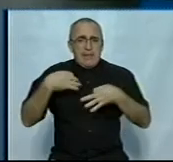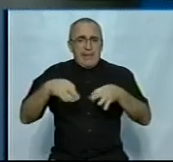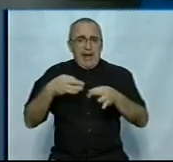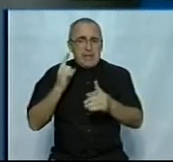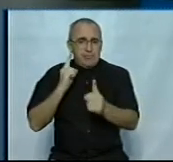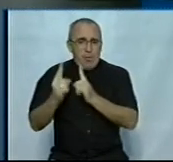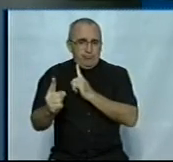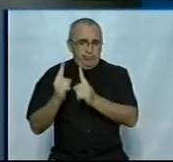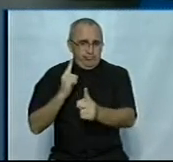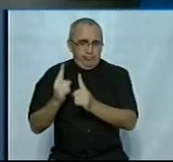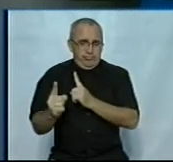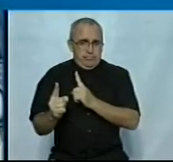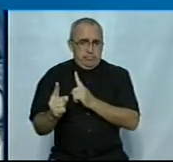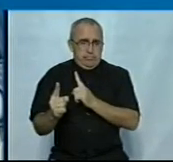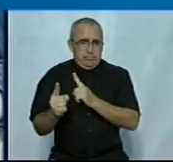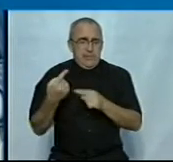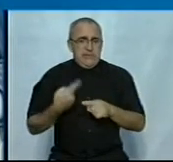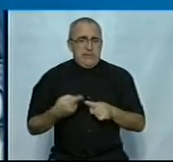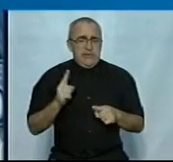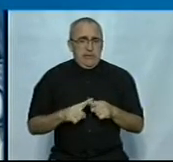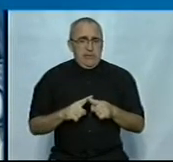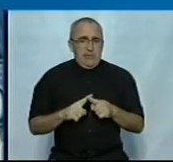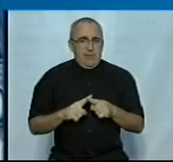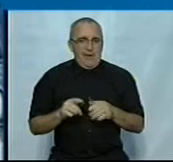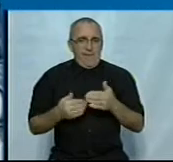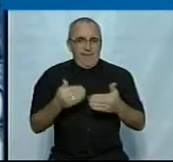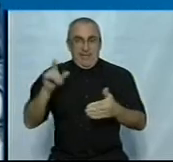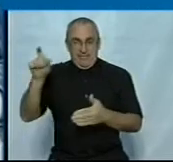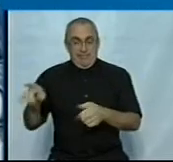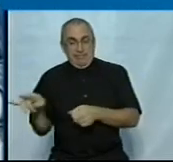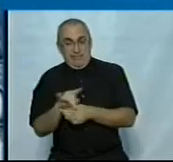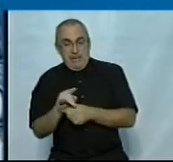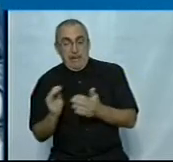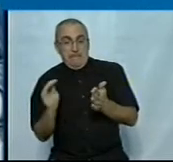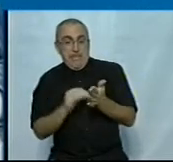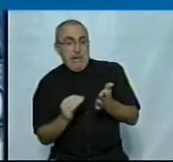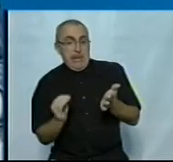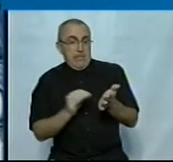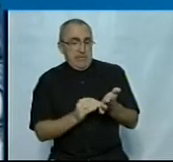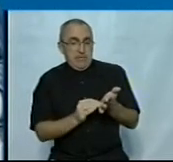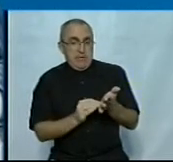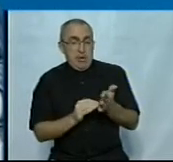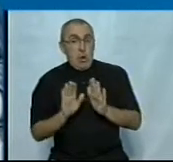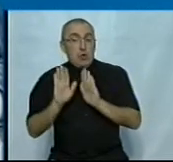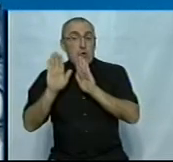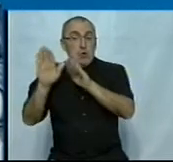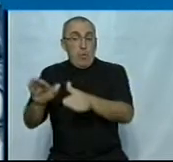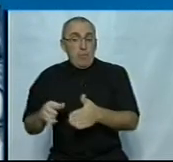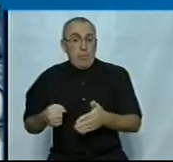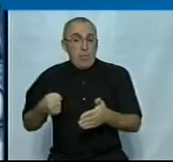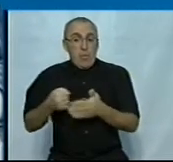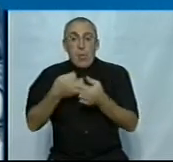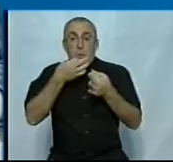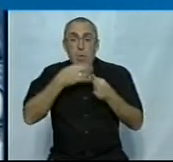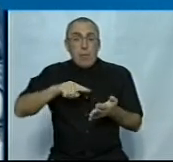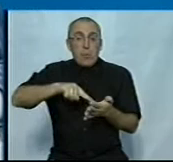сполучення. І це від лукавого ці приписи, тому що добратися в будь-яку